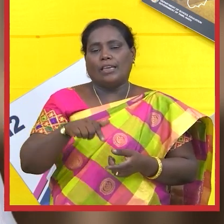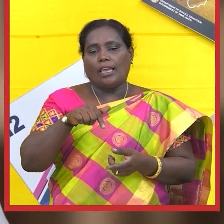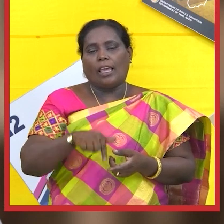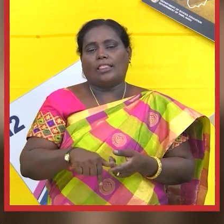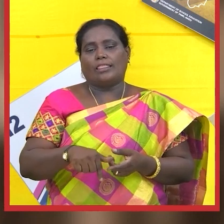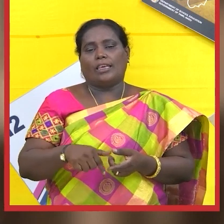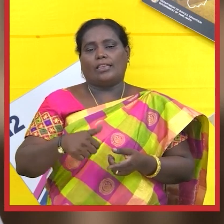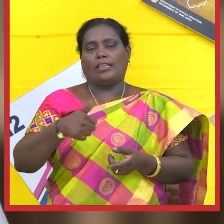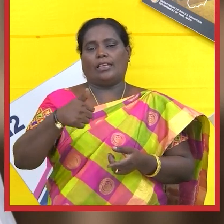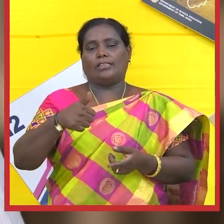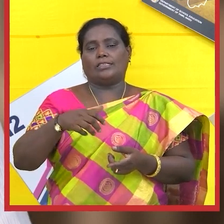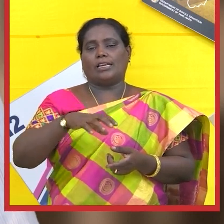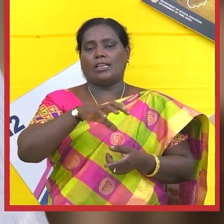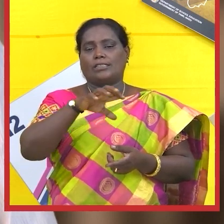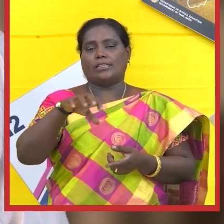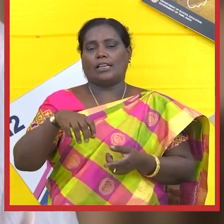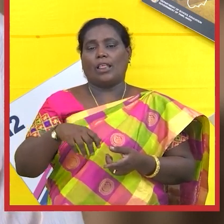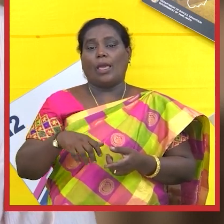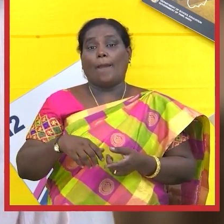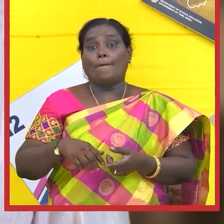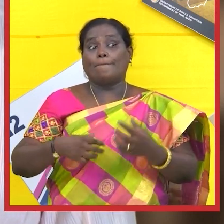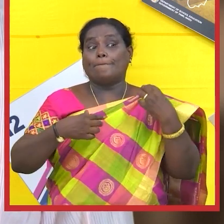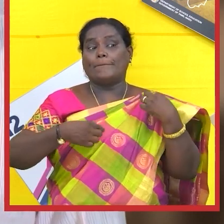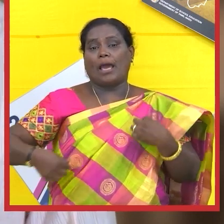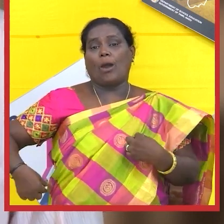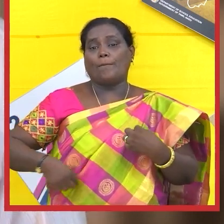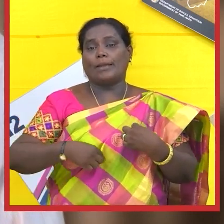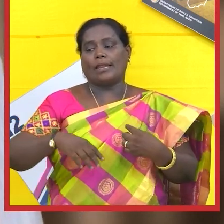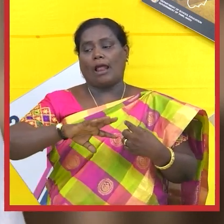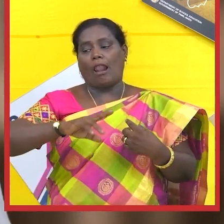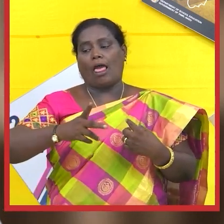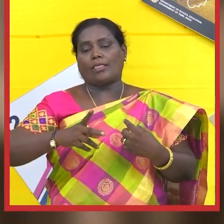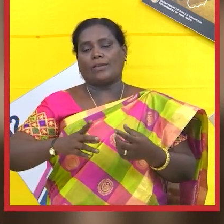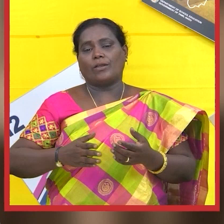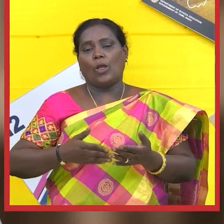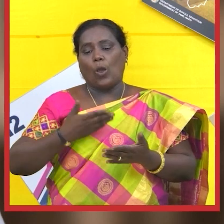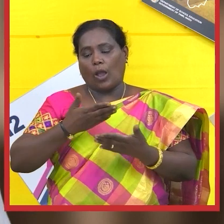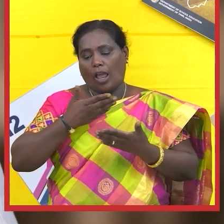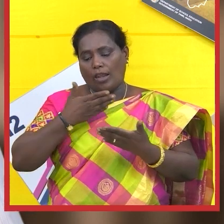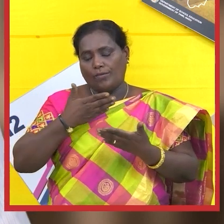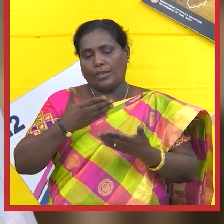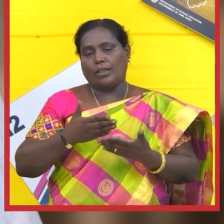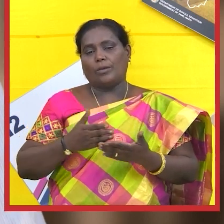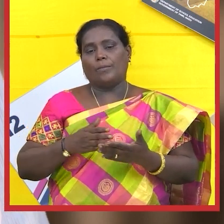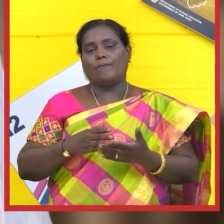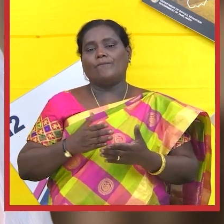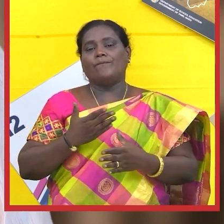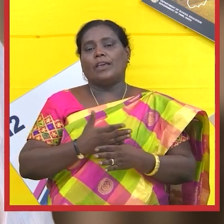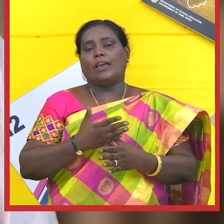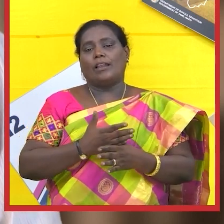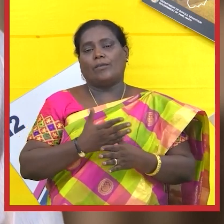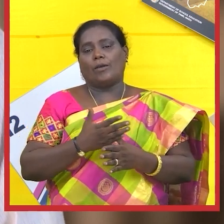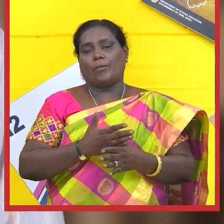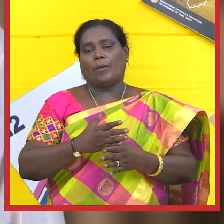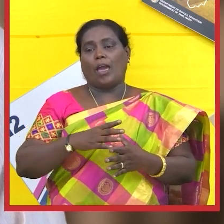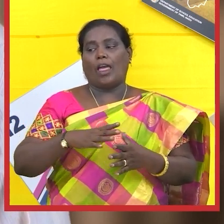ஆட்சி காலத்தில்தான் பிராமணர் அல்லாதவர்களுக்காக கல்வியிலும் வேலைவாய்ப்புகளையும் அதிகப்படுத்தி கொடுத்தது இது